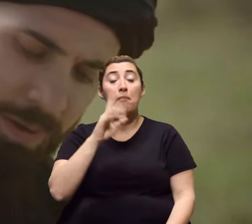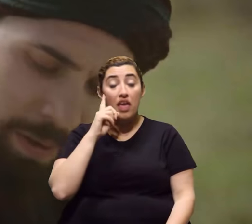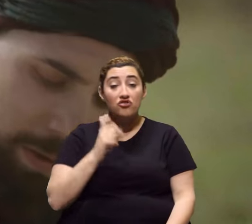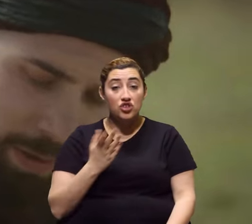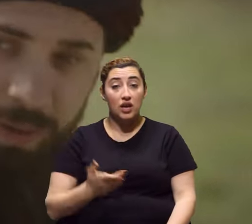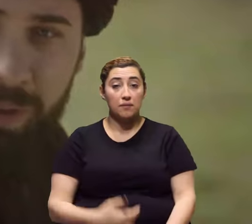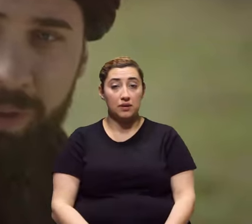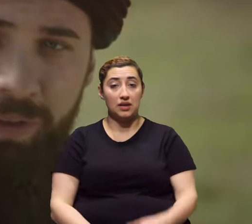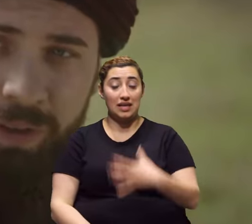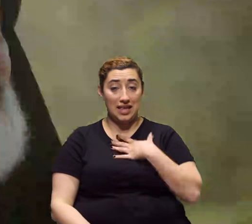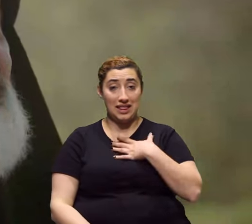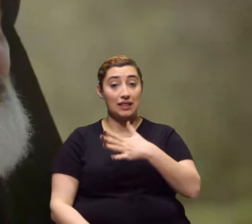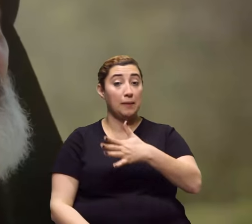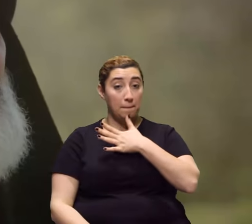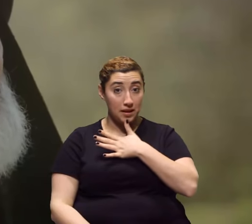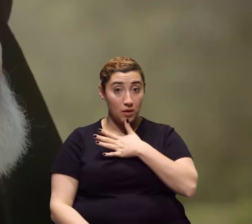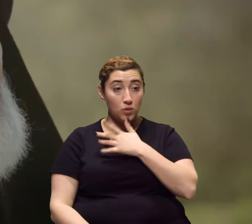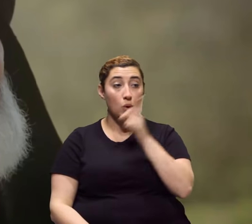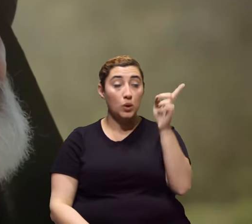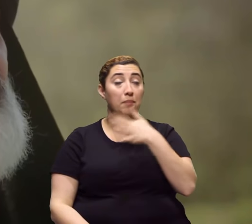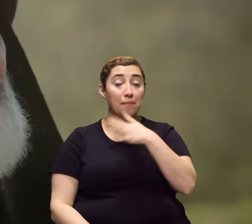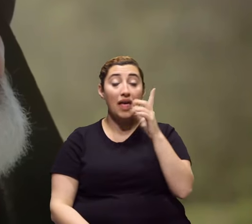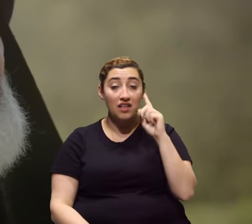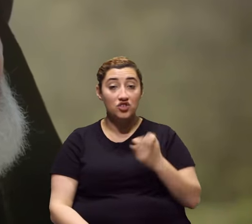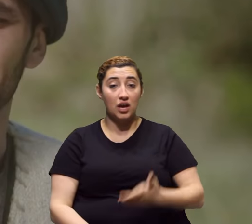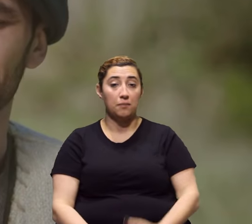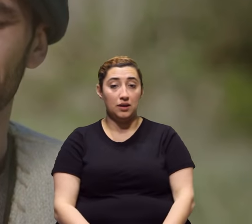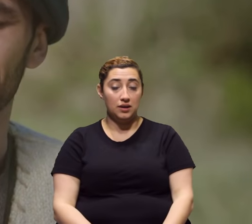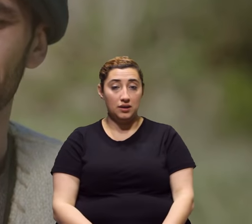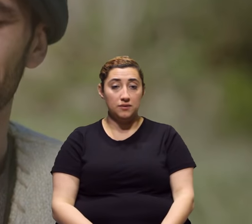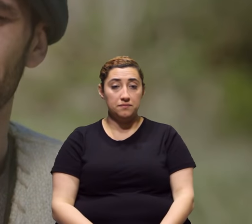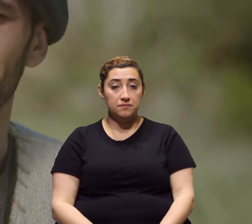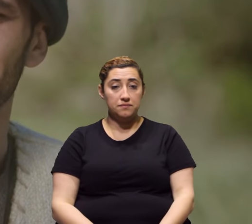mi? Kendini bilen onu bilmez mi?